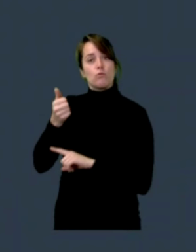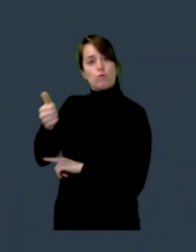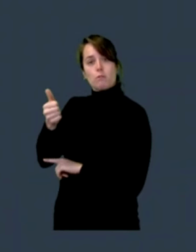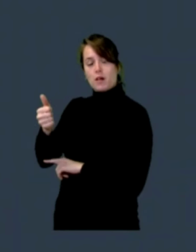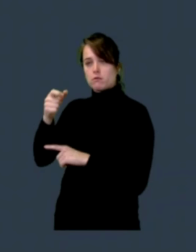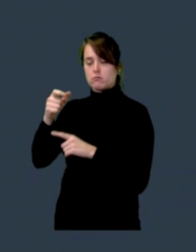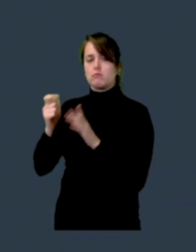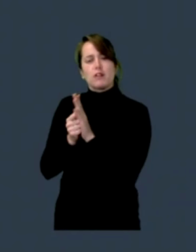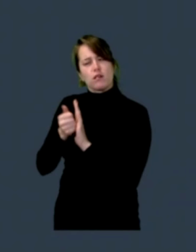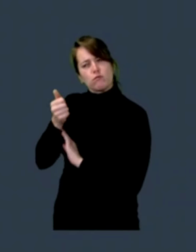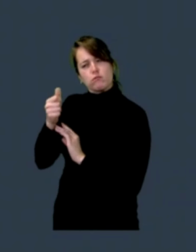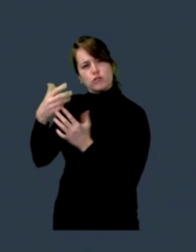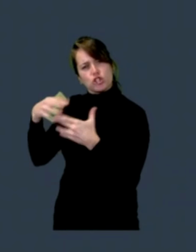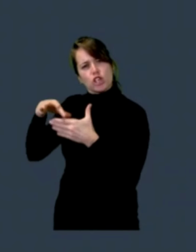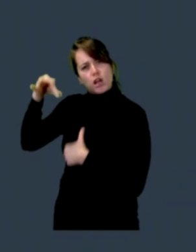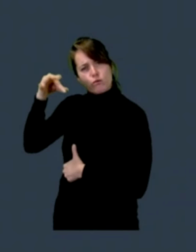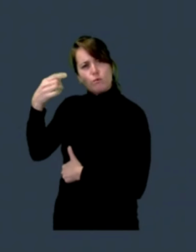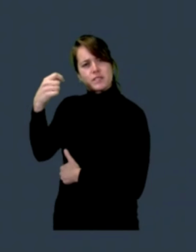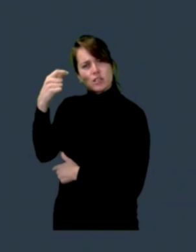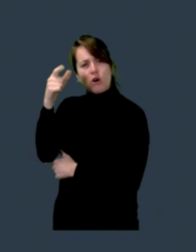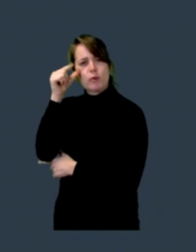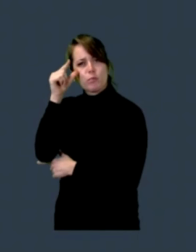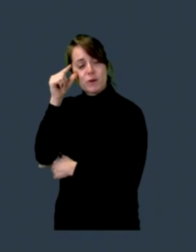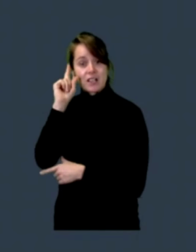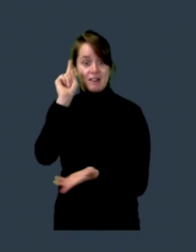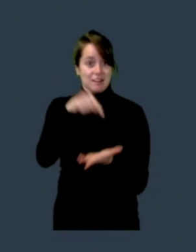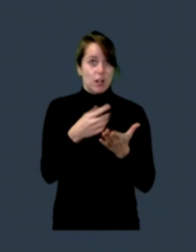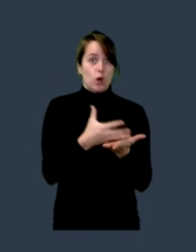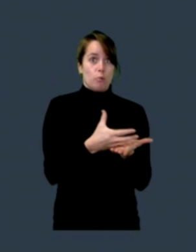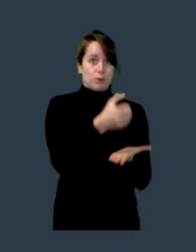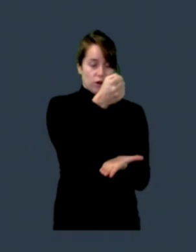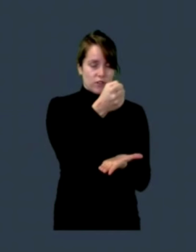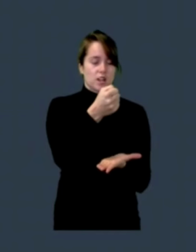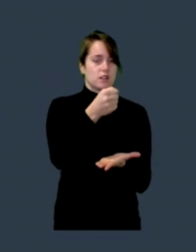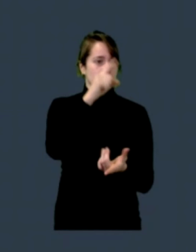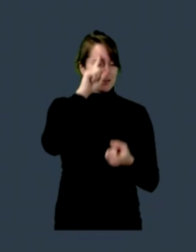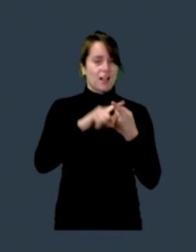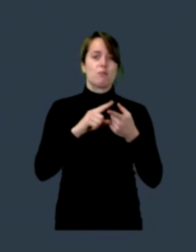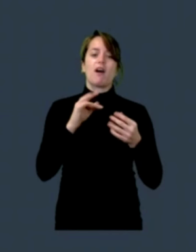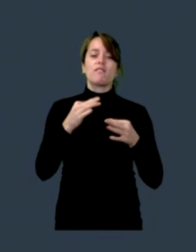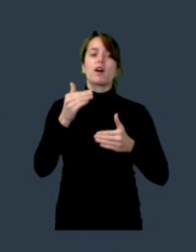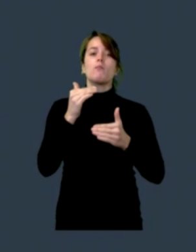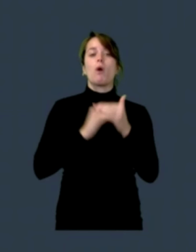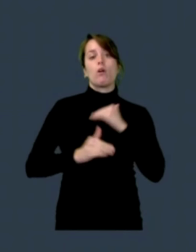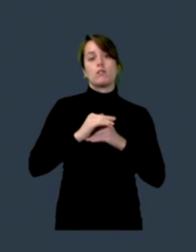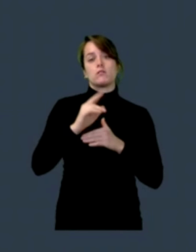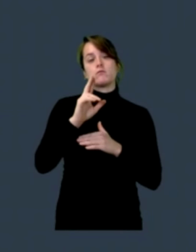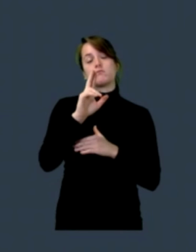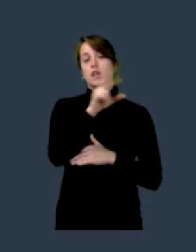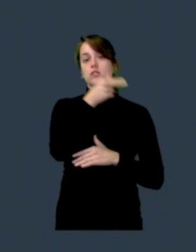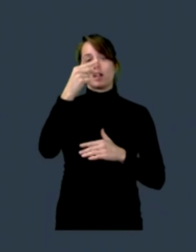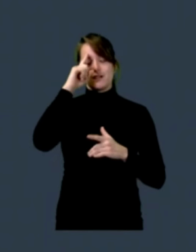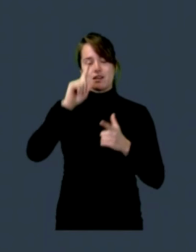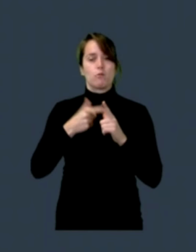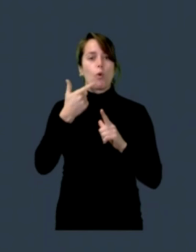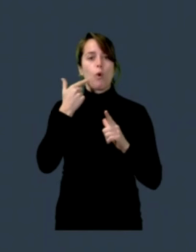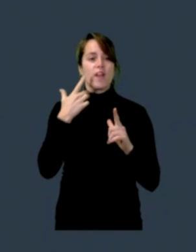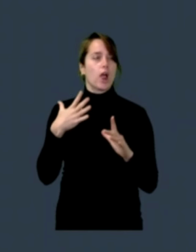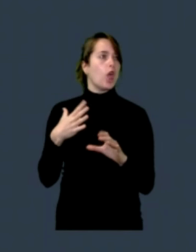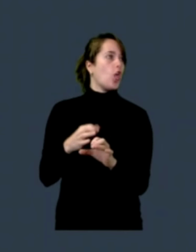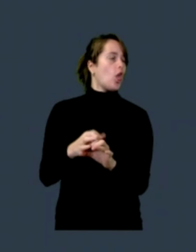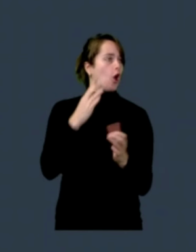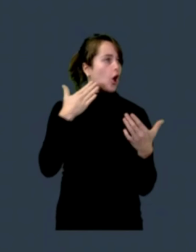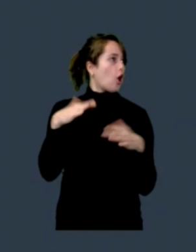Massif central, qui contribuera à lancer les grandes opérations de désenclavement de l'Auvergne et qui ont permis, notamment pour toute une partie